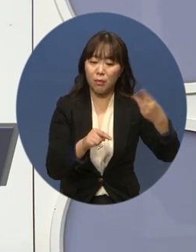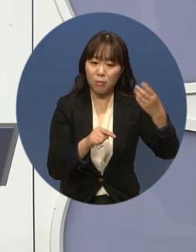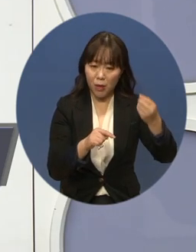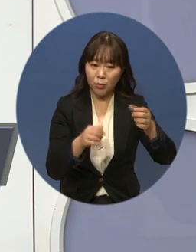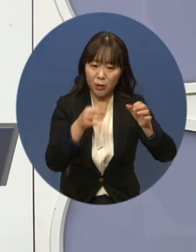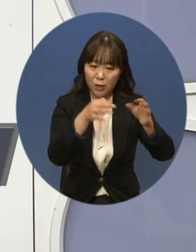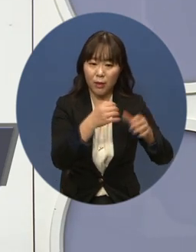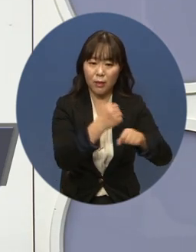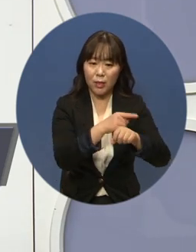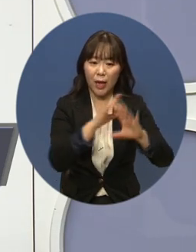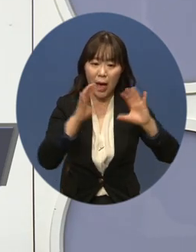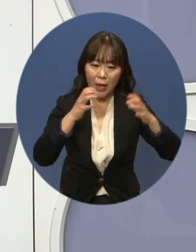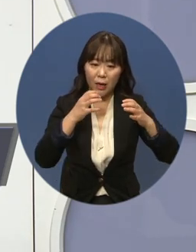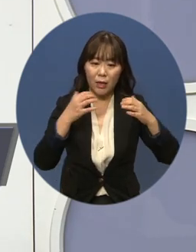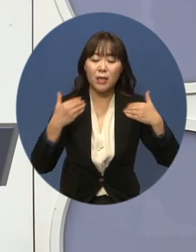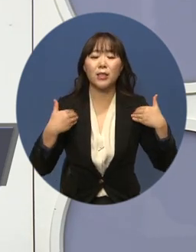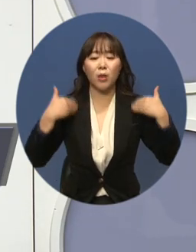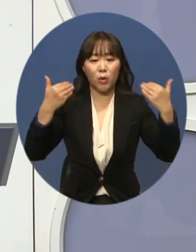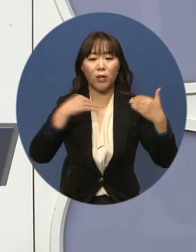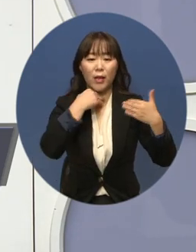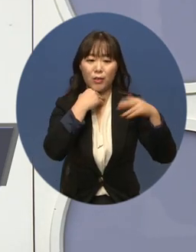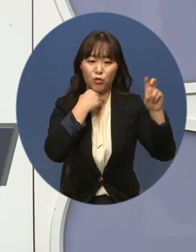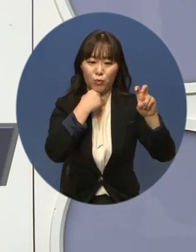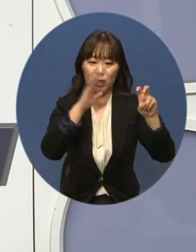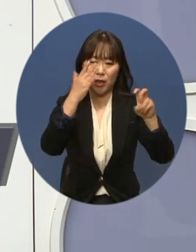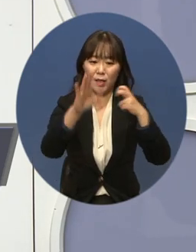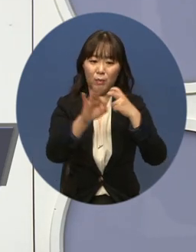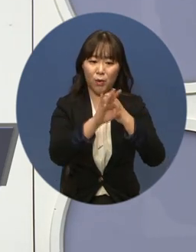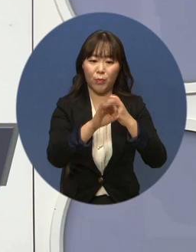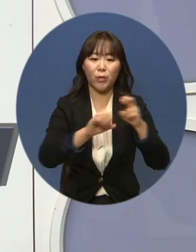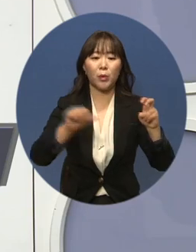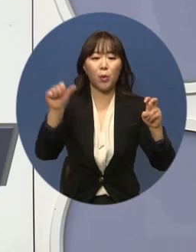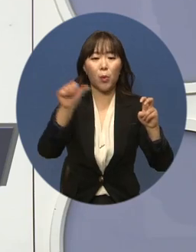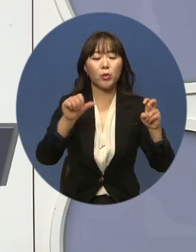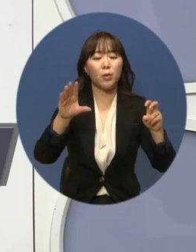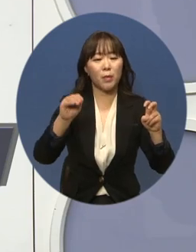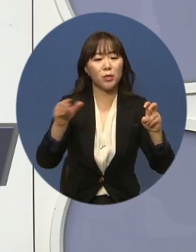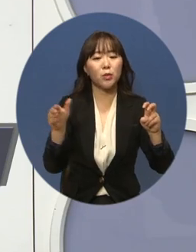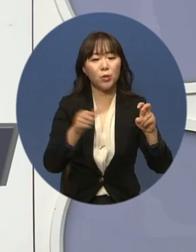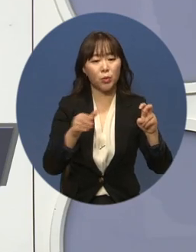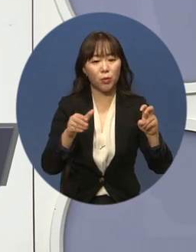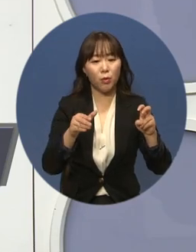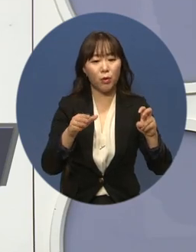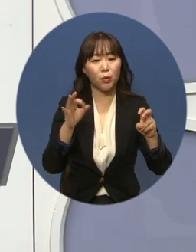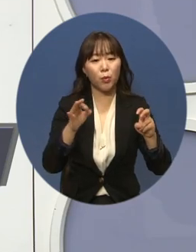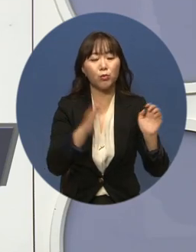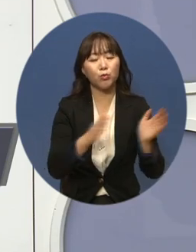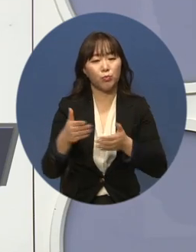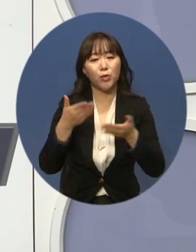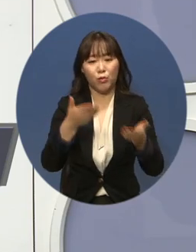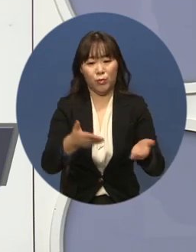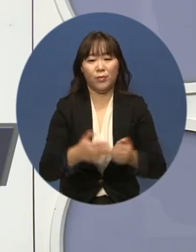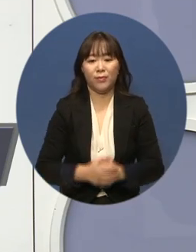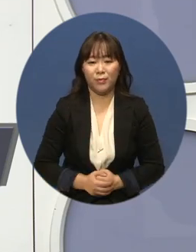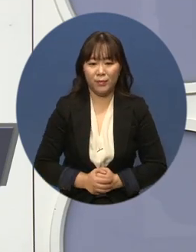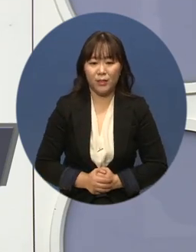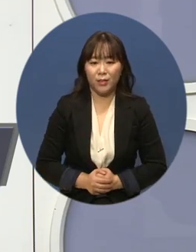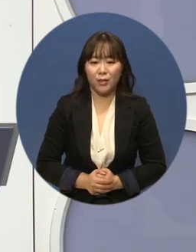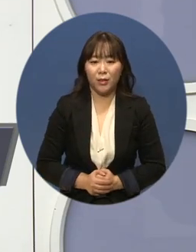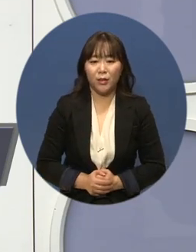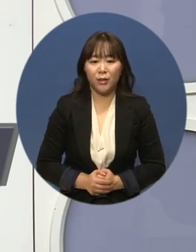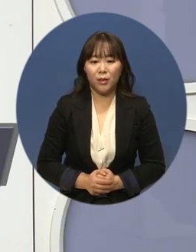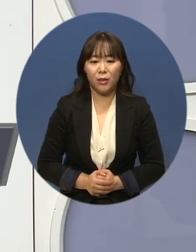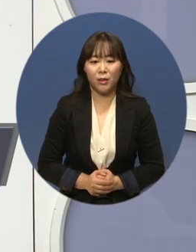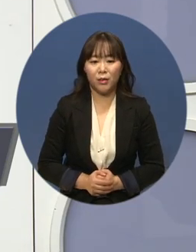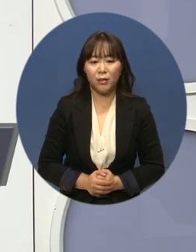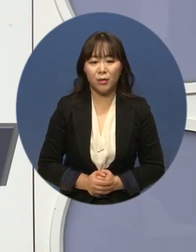신탁을 해서 이 아이가 성년 20살이 되면 그 한 5천만 원 정도 목돈을 마련해 주는 거거든요. 그